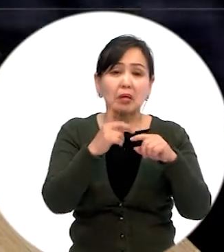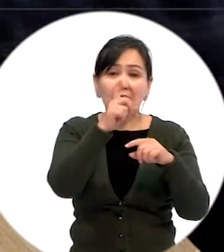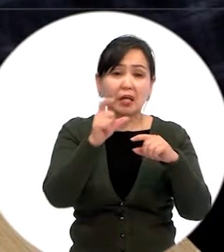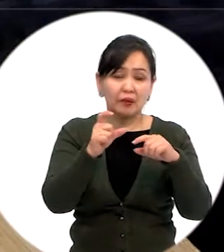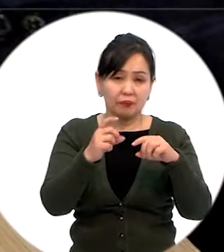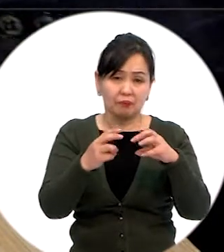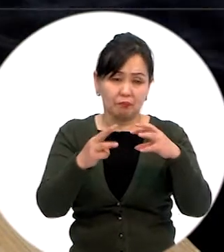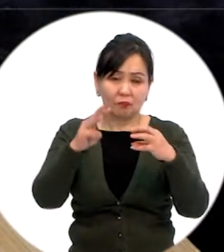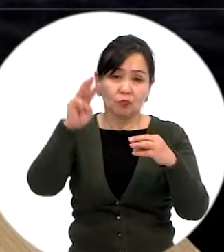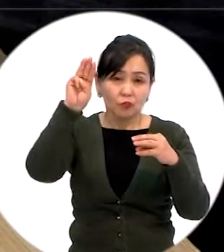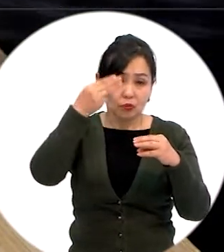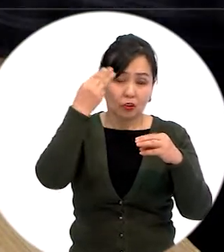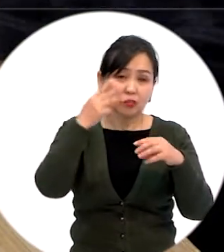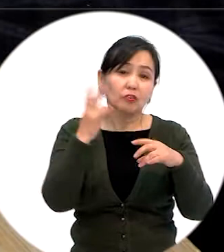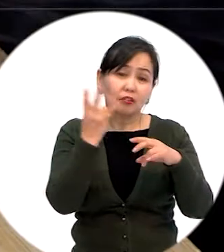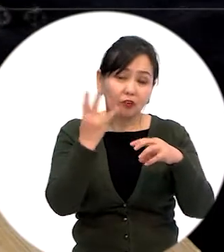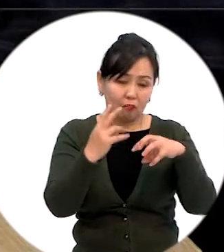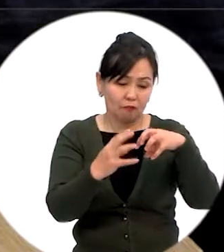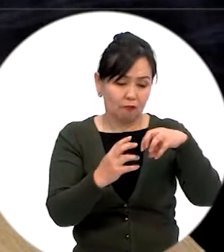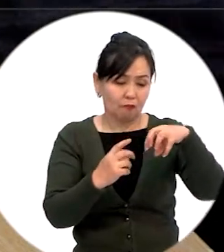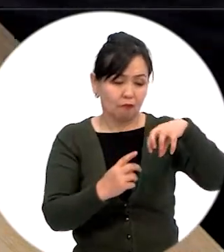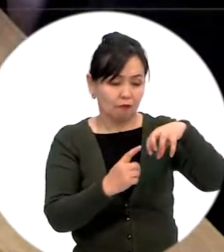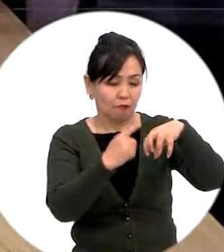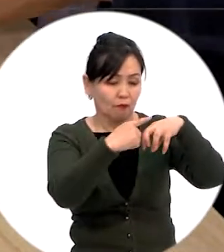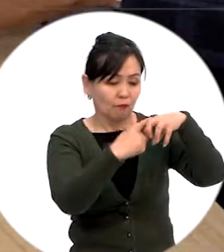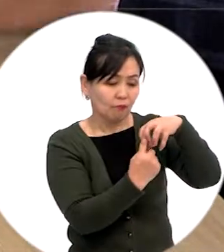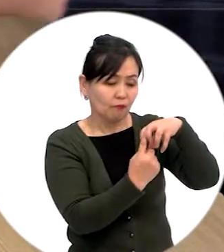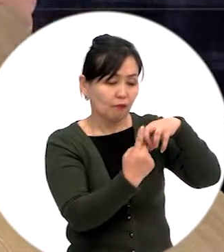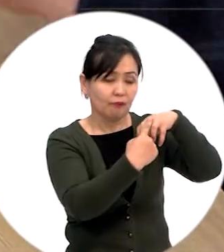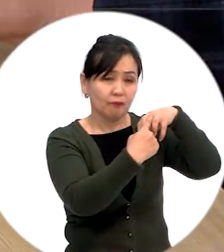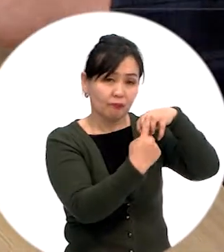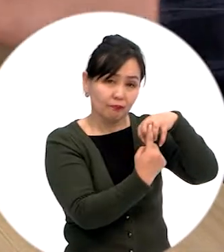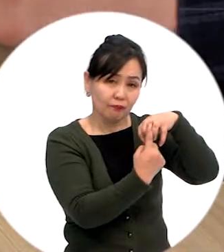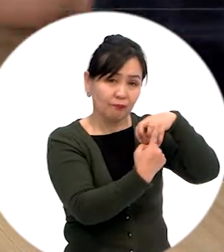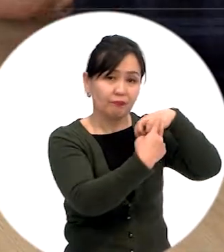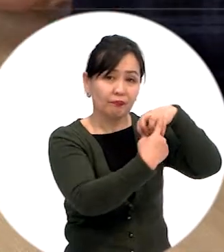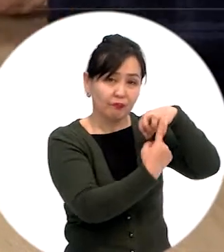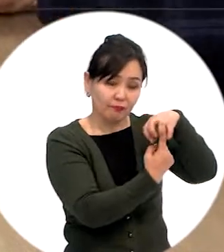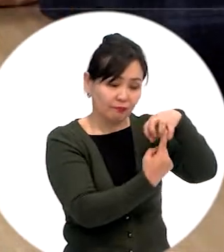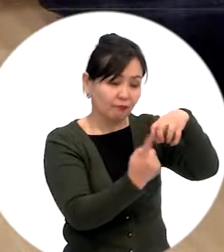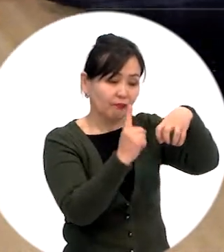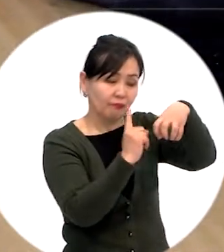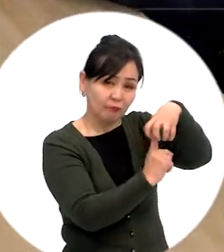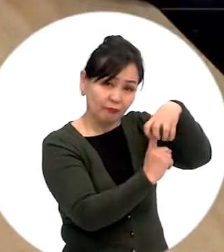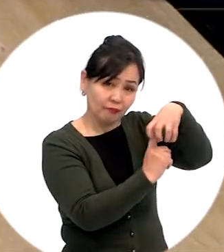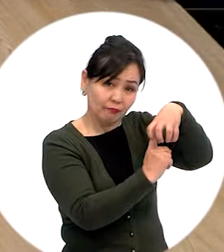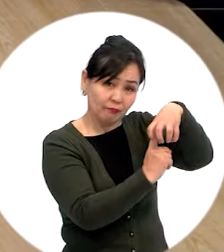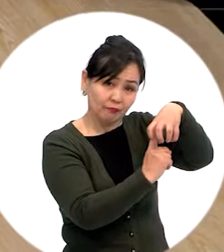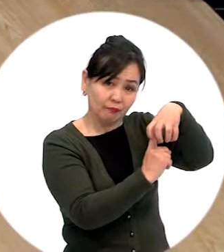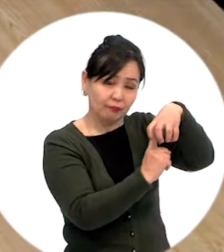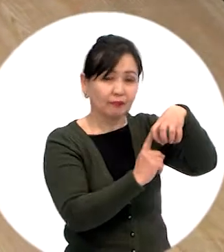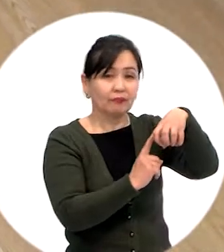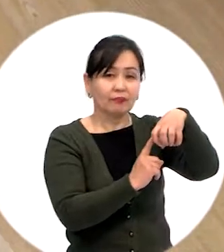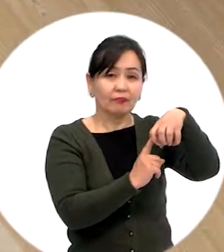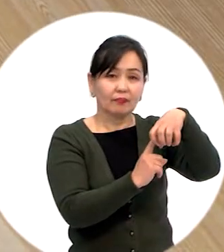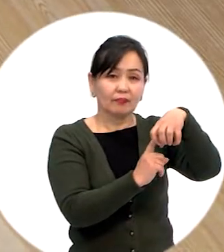ногоон өнгийн судалтай байдаг. За судлуудын бүгд хийч. За арай хар ногоон өнгийн өнгөөс